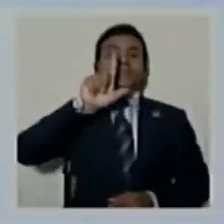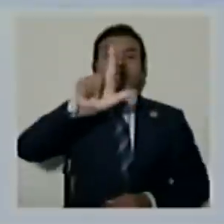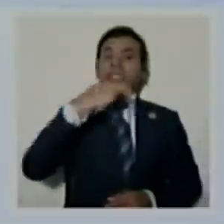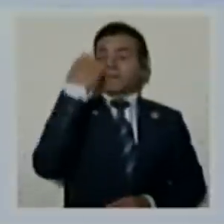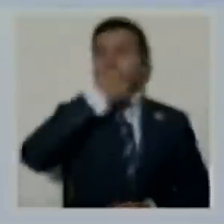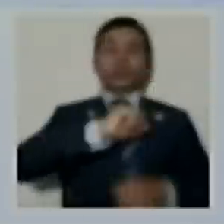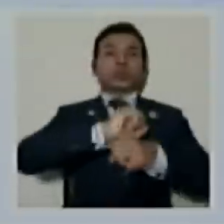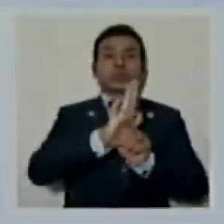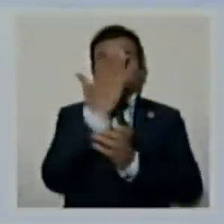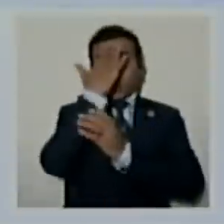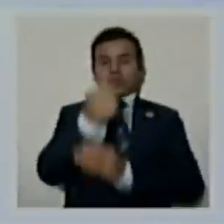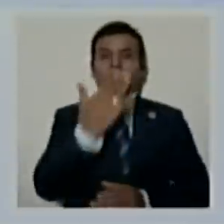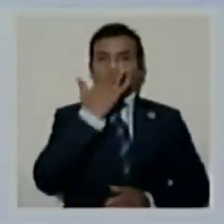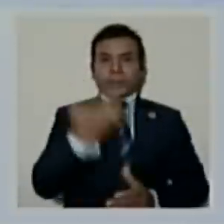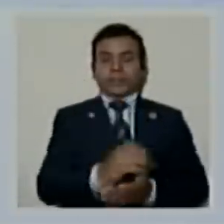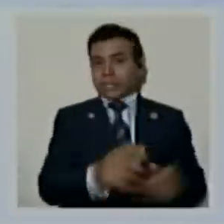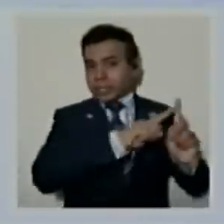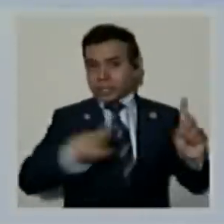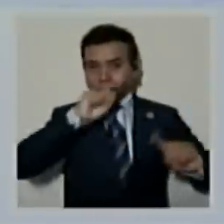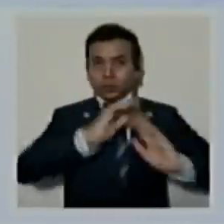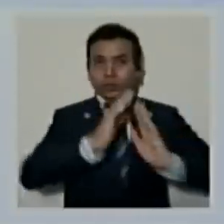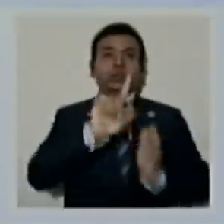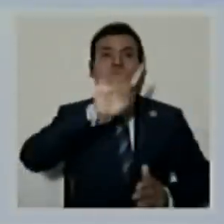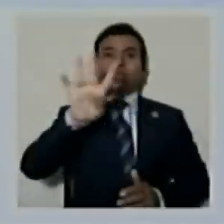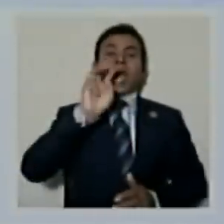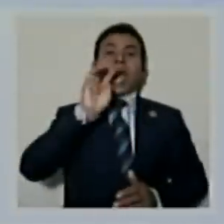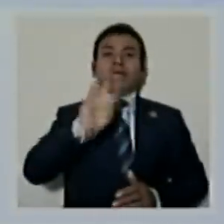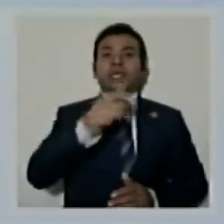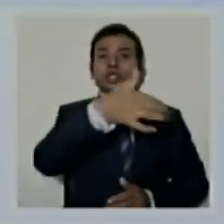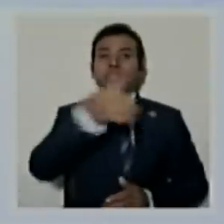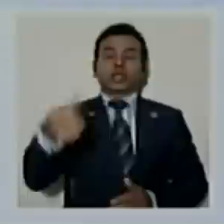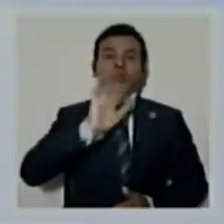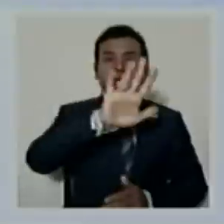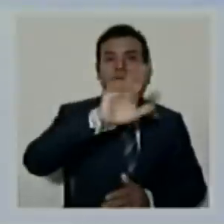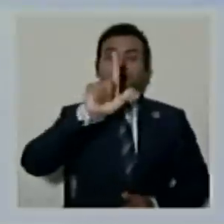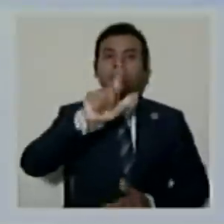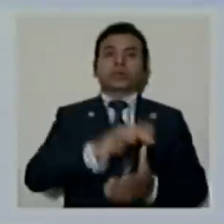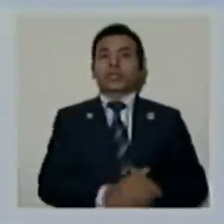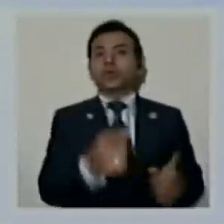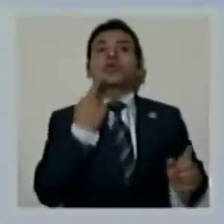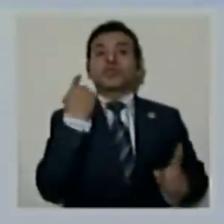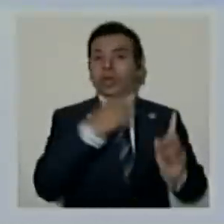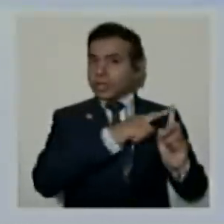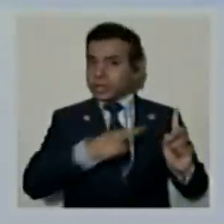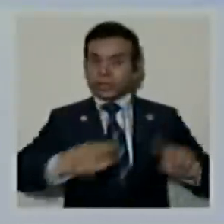এতদিনের মধ্যে সর্বোচ্চ 887 জন এবং এ পর্যন্ত